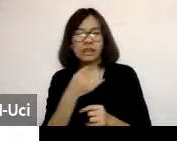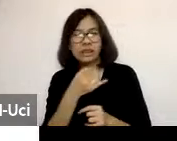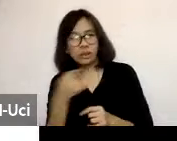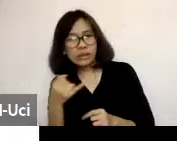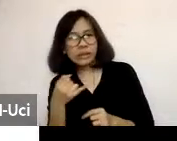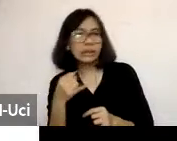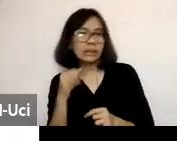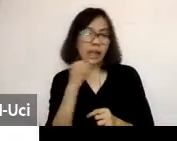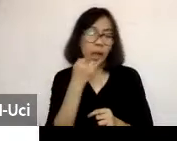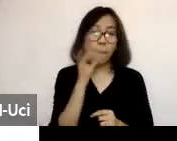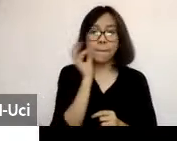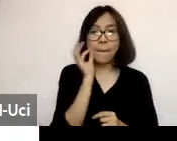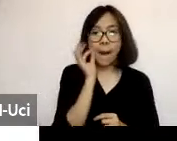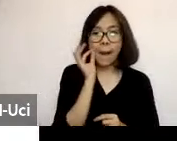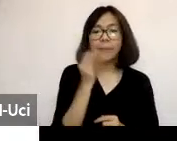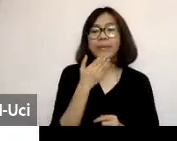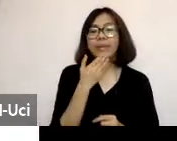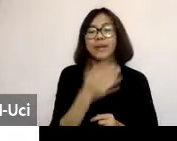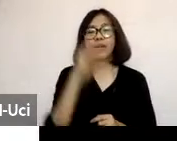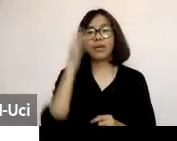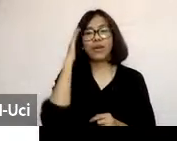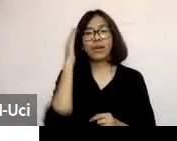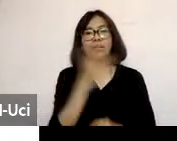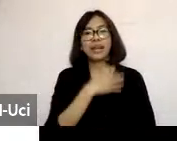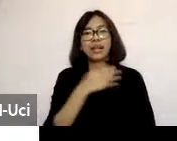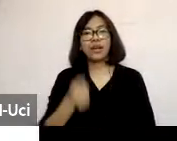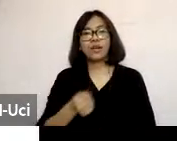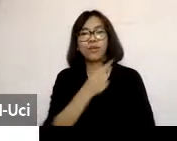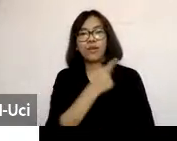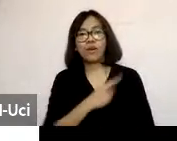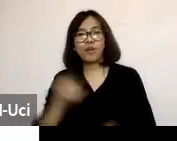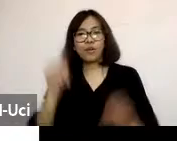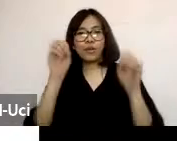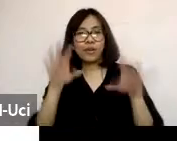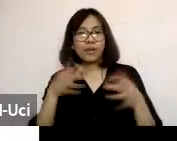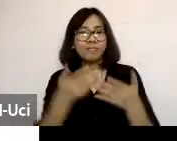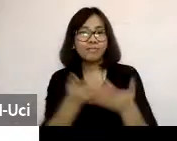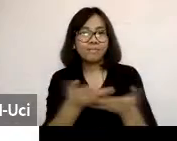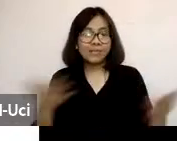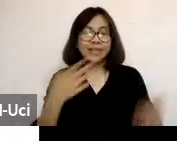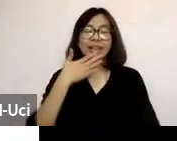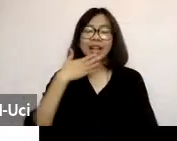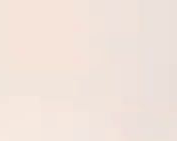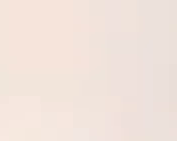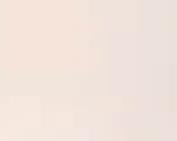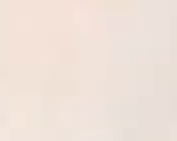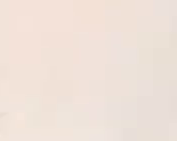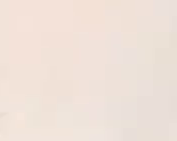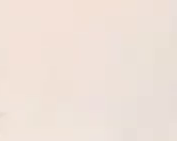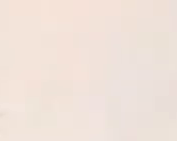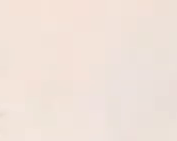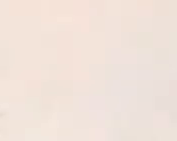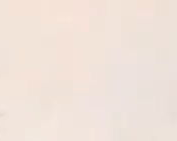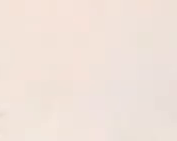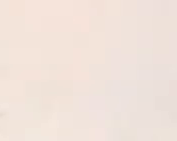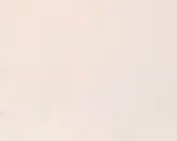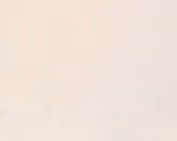terima kasih assalamualaikum warahmatullah wabarakatuh Selamat pagi semuanya